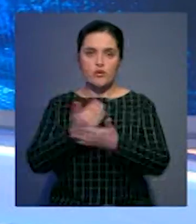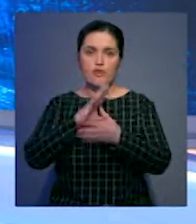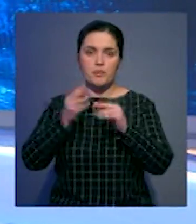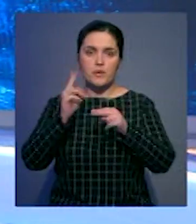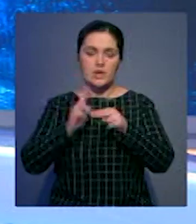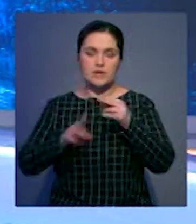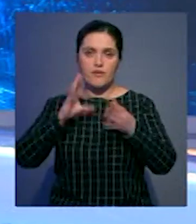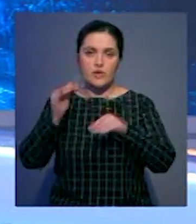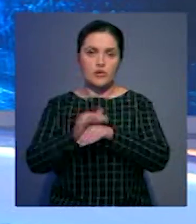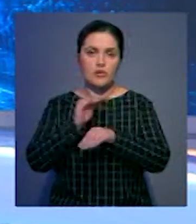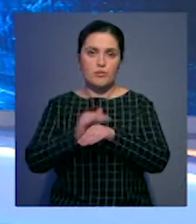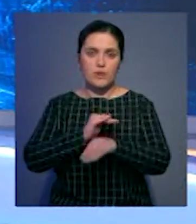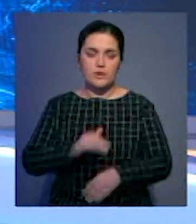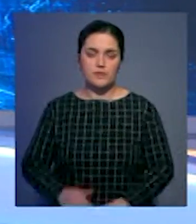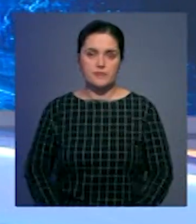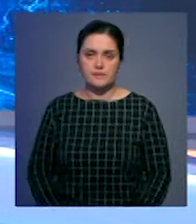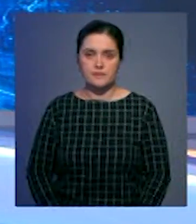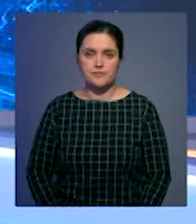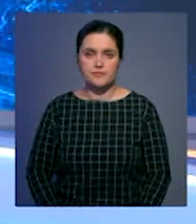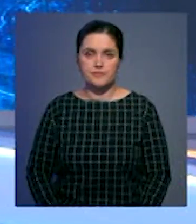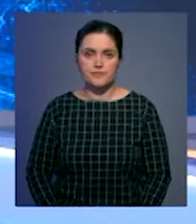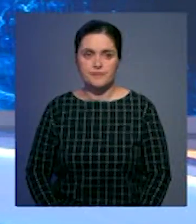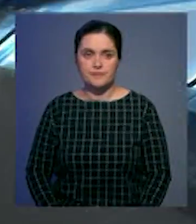пока это все. Оставайтесь с нами. До скорого.